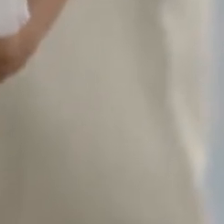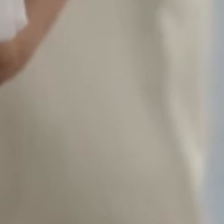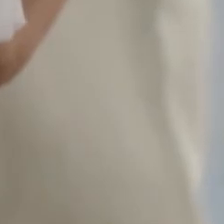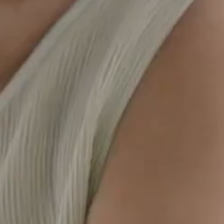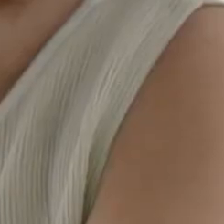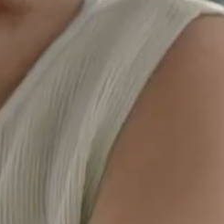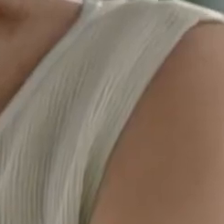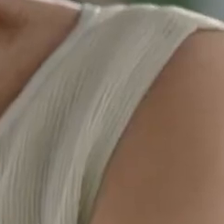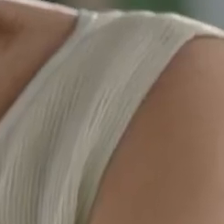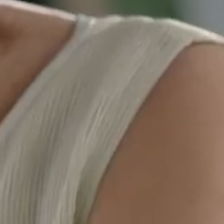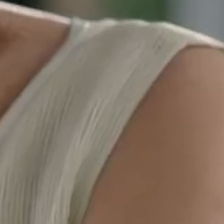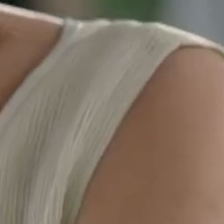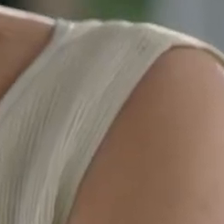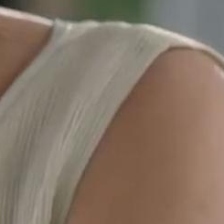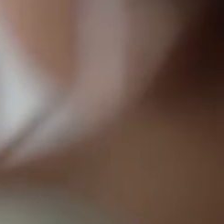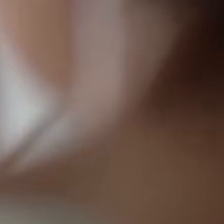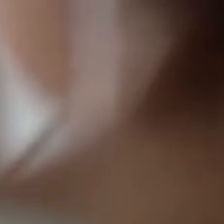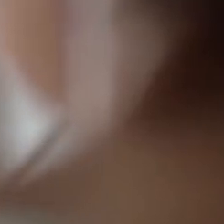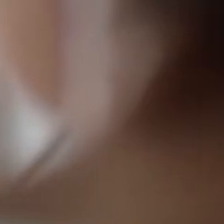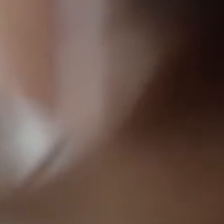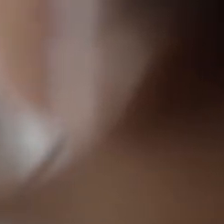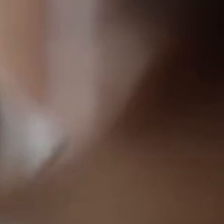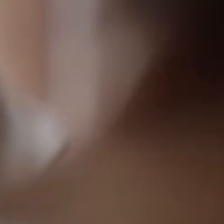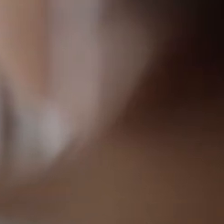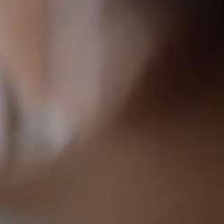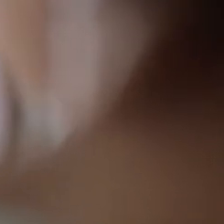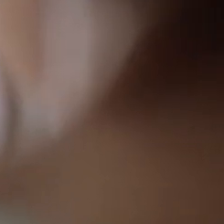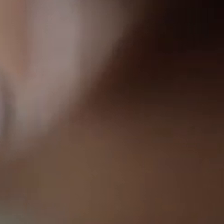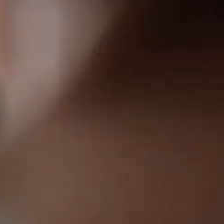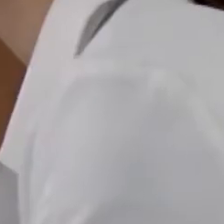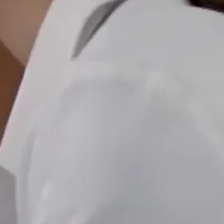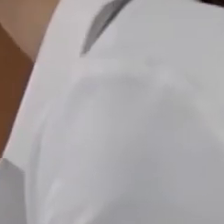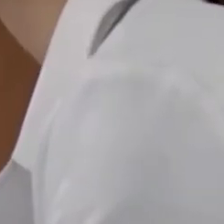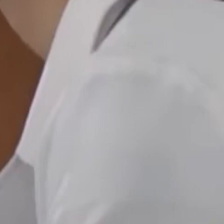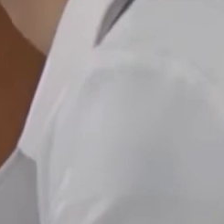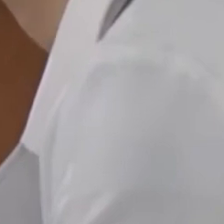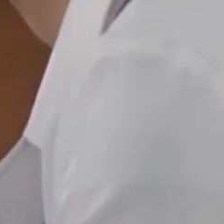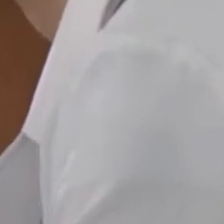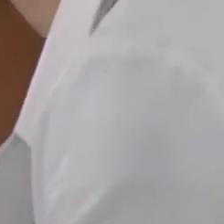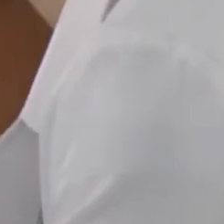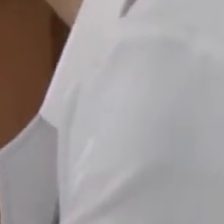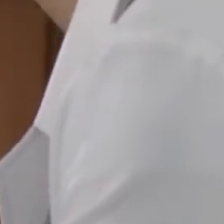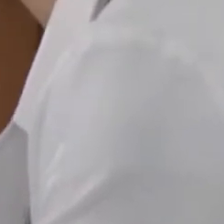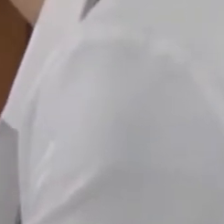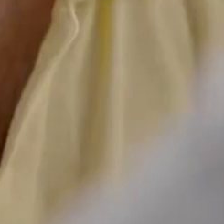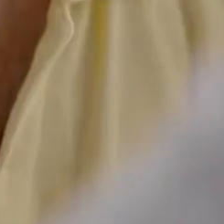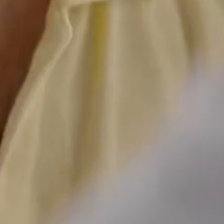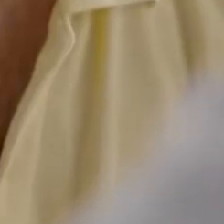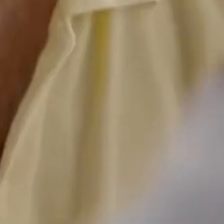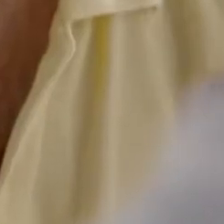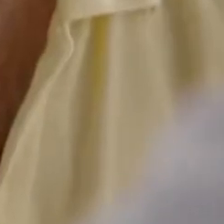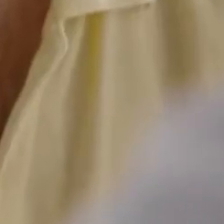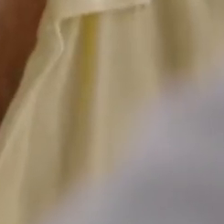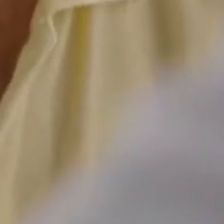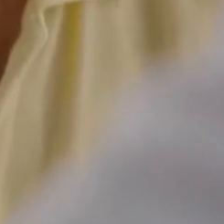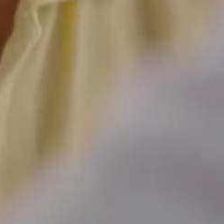หมอขอบคุณนะ ฉันดีใจที่ชาวบ้านได้เติมเต็มโอกาสที่จะได้รับการรักษาอย่